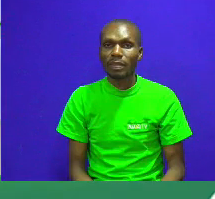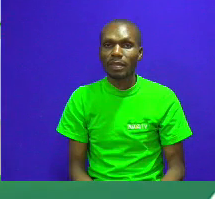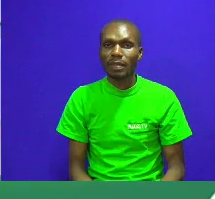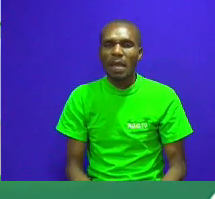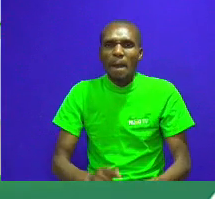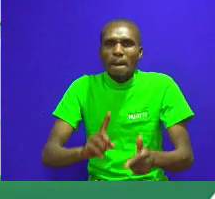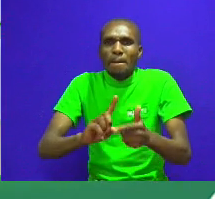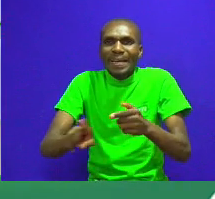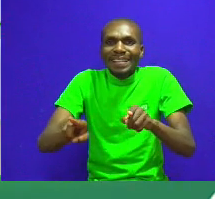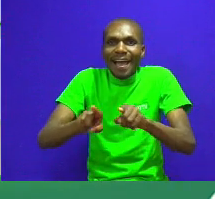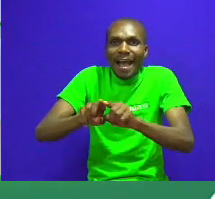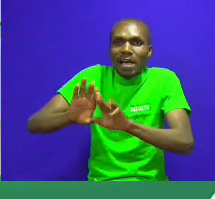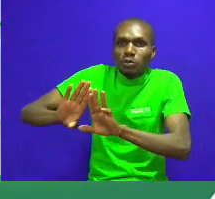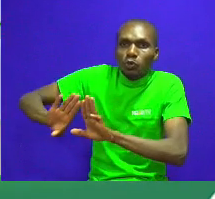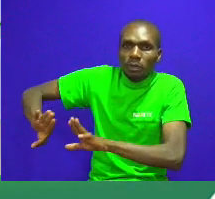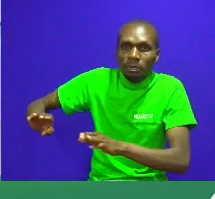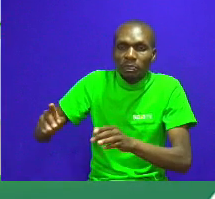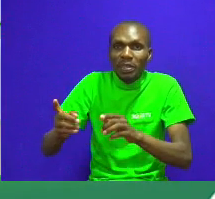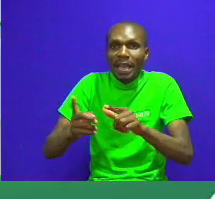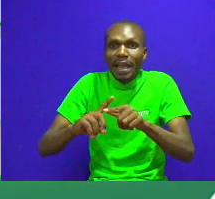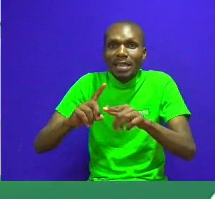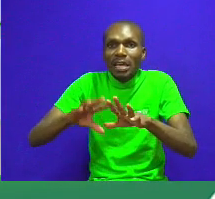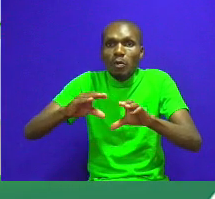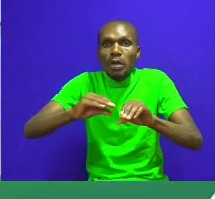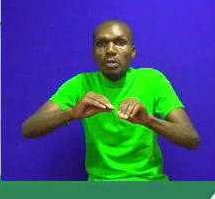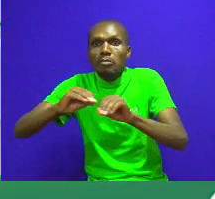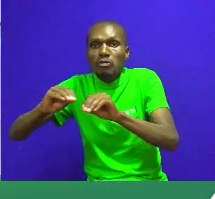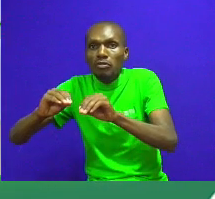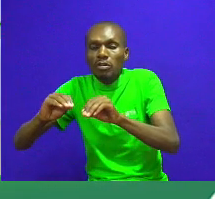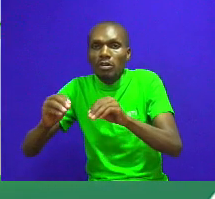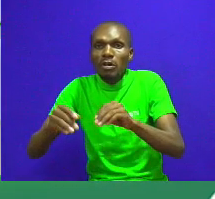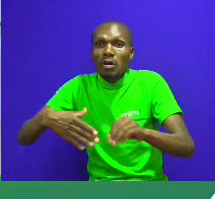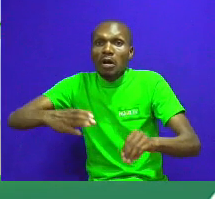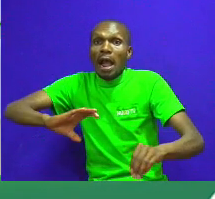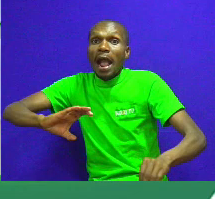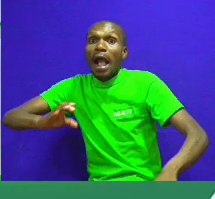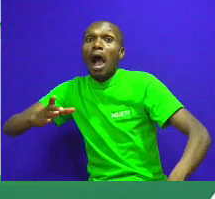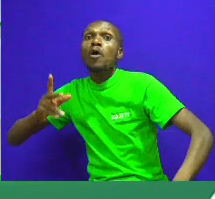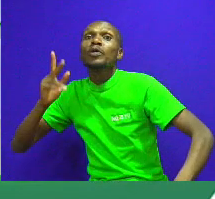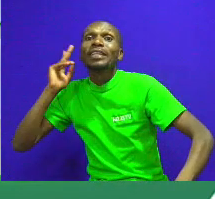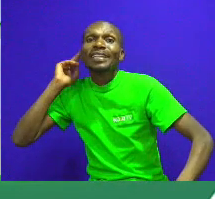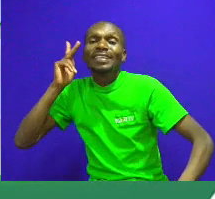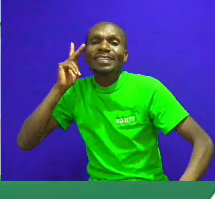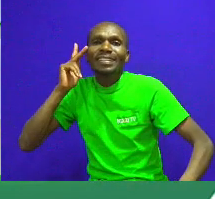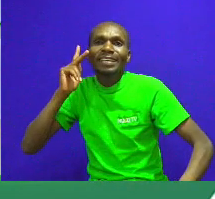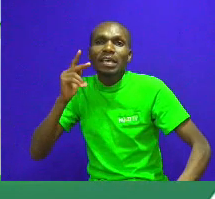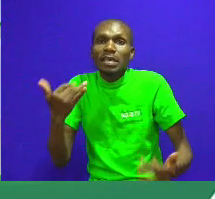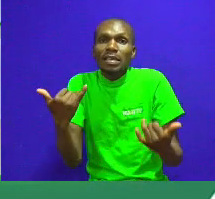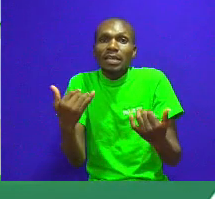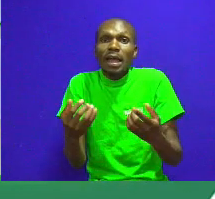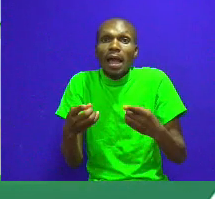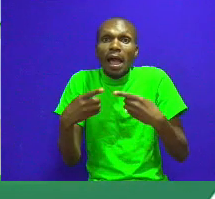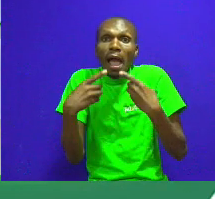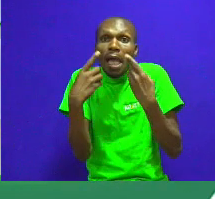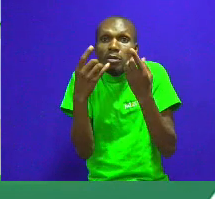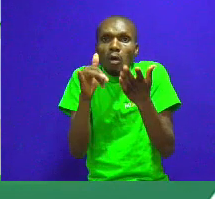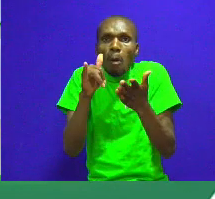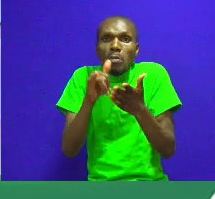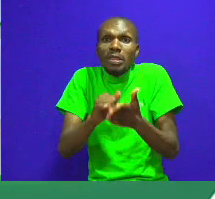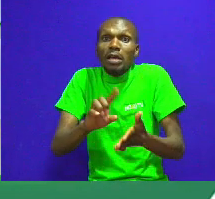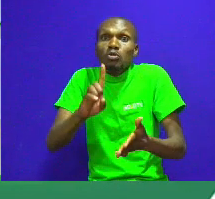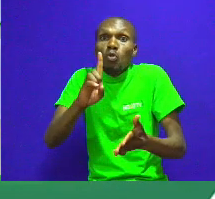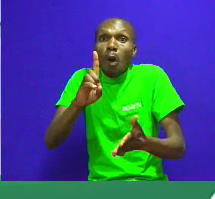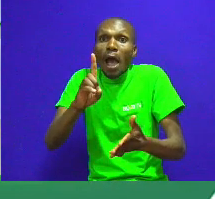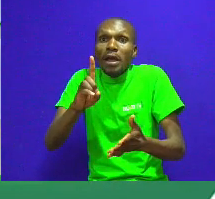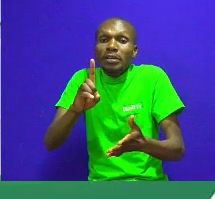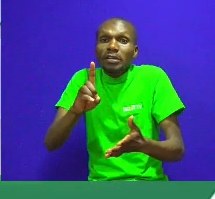Kwa ndo kutika na nayo mwanchumu liyele ni otoko ende maseye mwagwika e county ya Kisii. Singo kumenyevuna ni go edu kenene